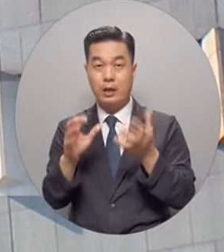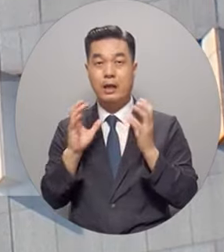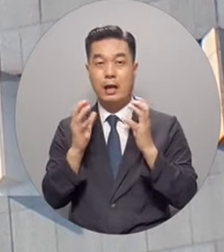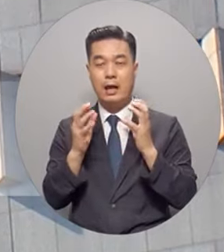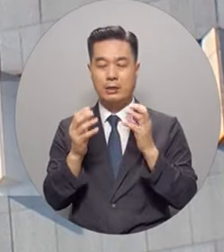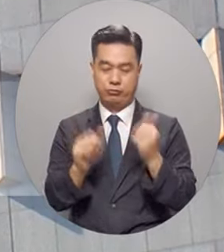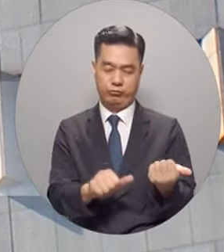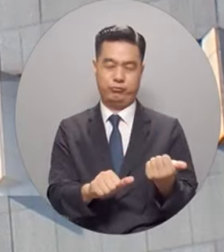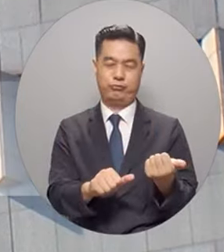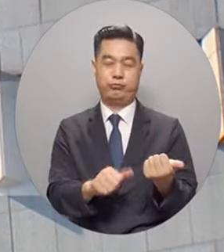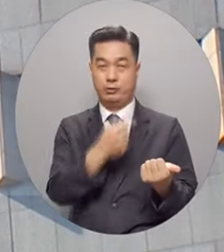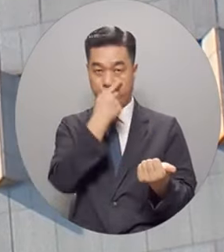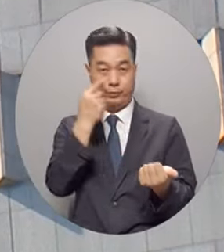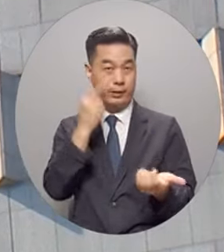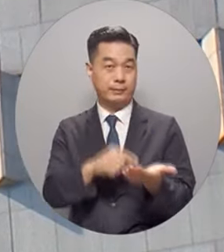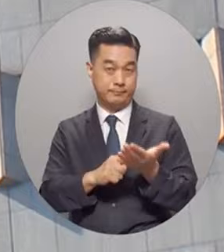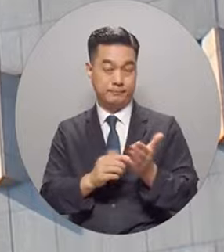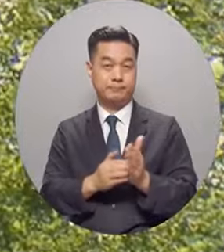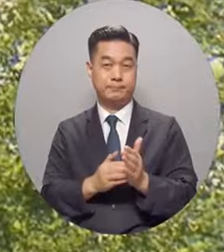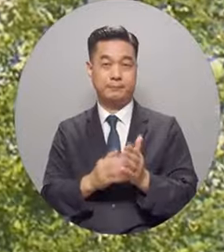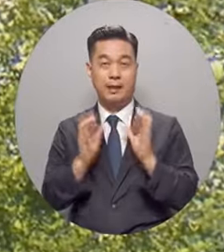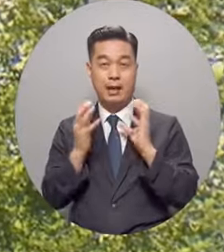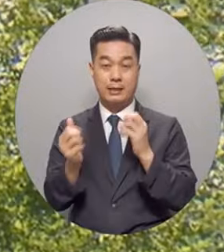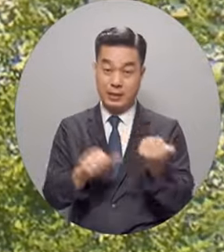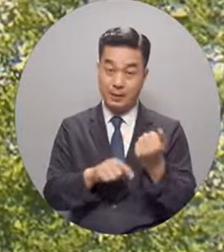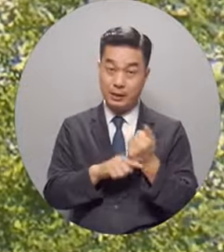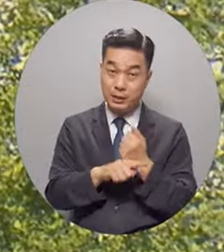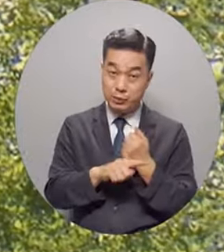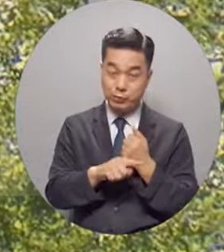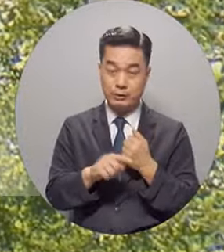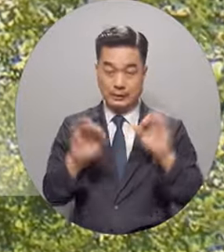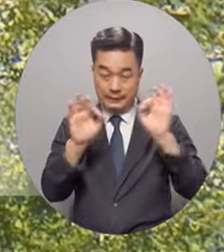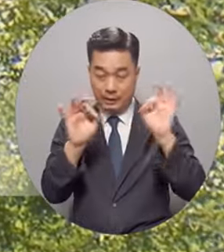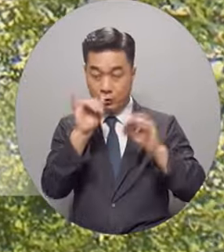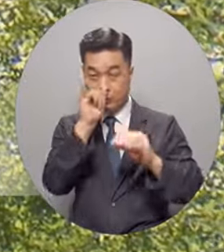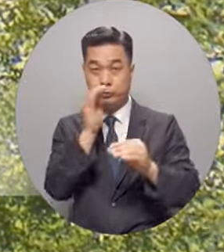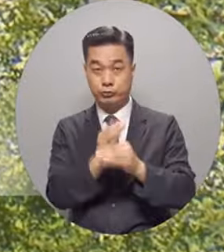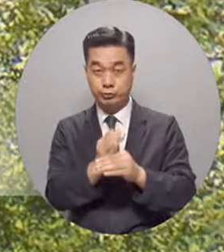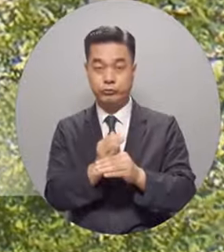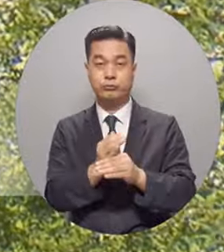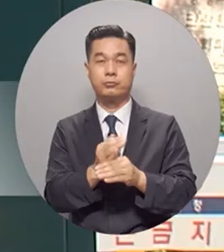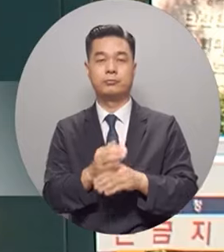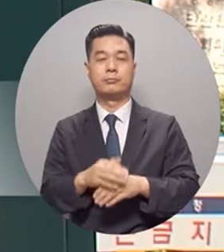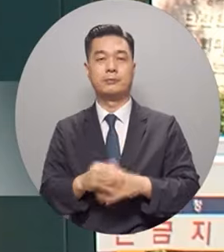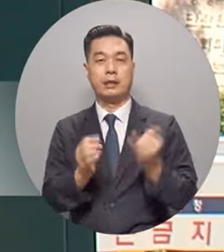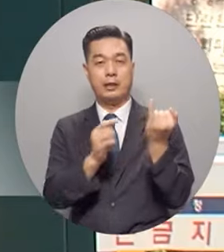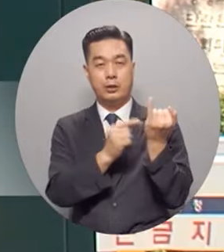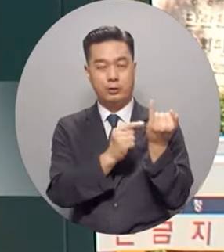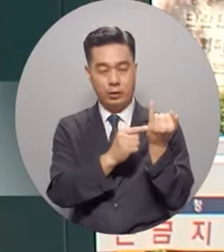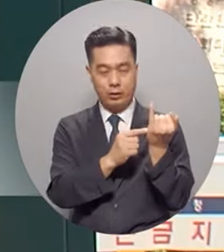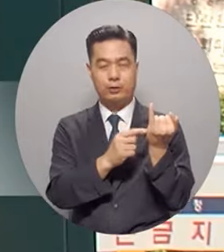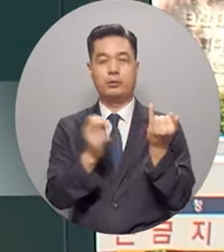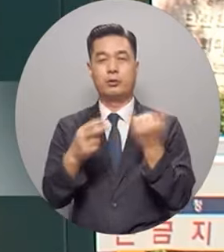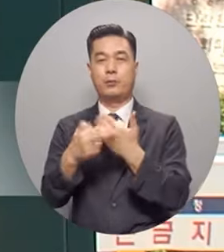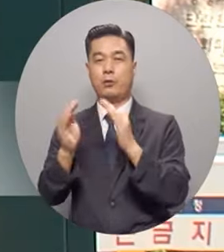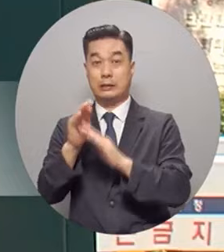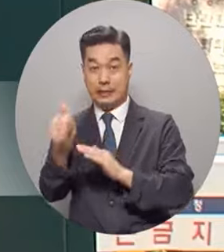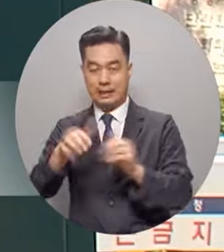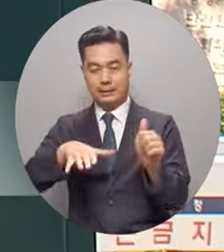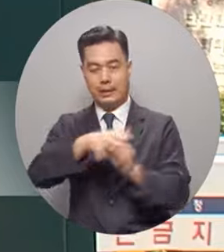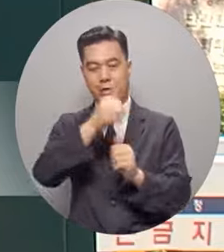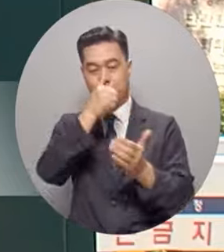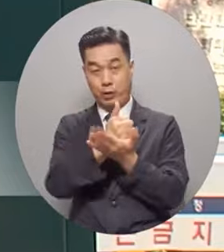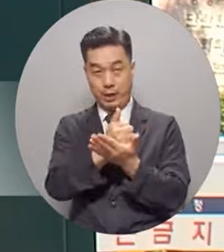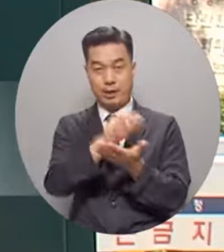것으로 드러났습니다 태아 사망 원인 규명에 나선 경찰은 일단 해당 여성과 병원장을 살인 혐의로